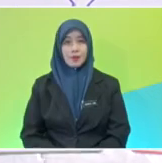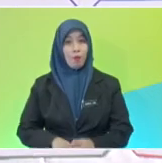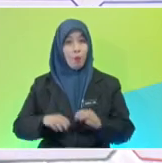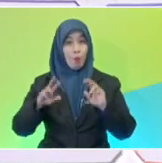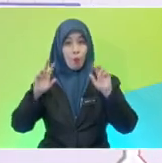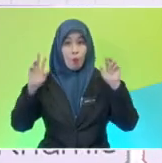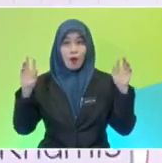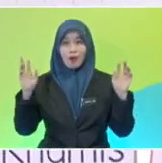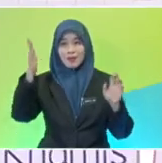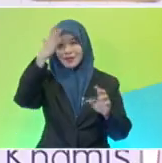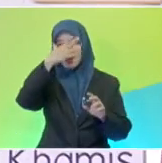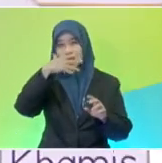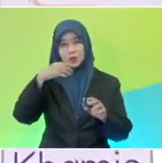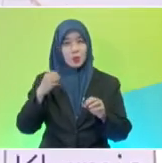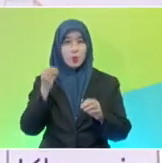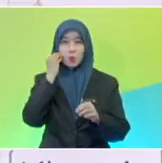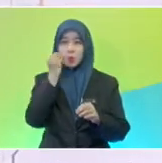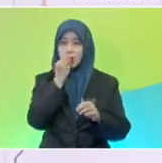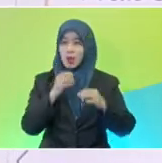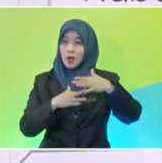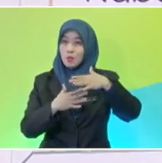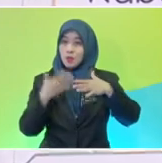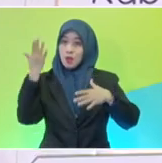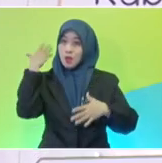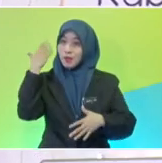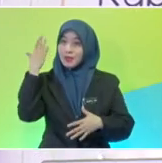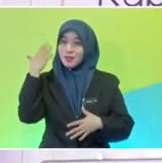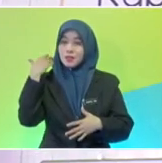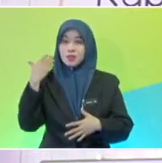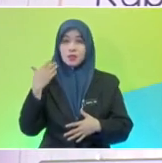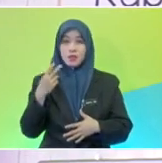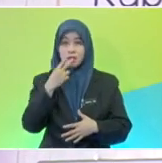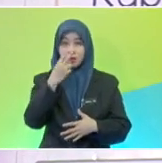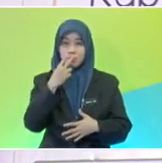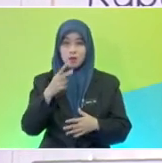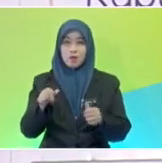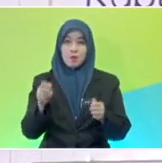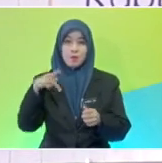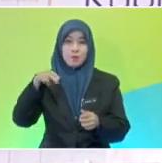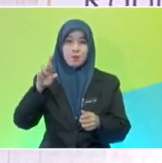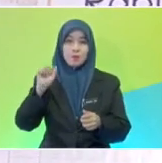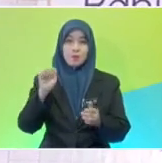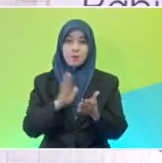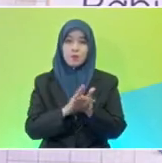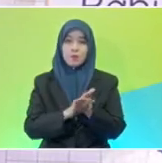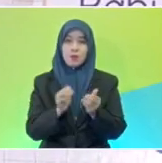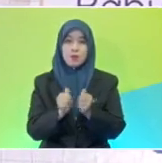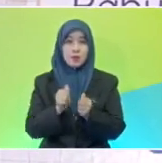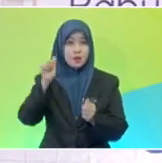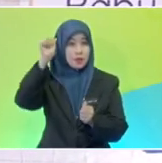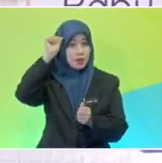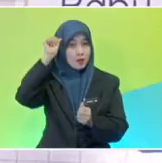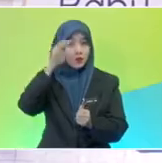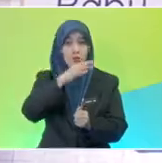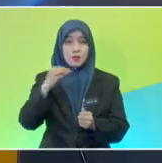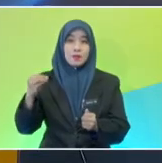Wah, cantiknya bunga api tadi kan cikgu? Betul. Masih lagi menyaksikan prasekolah bersama dengan saya Abang Akmal Nazri dan juga cikgu Afendi kita.